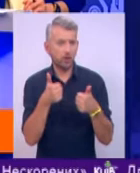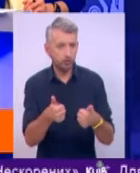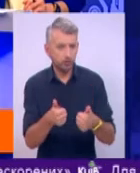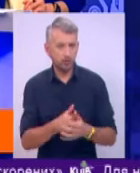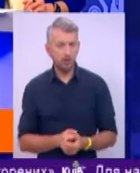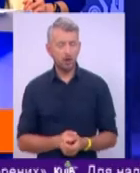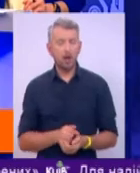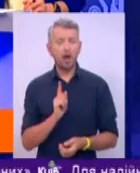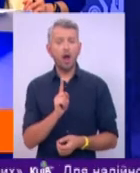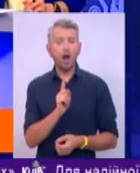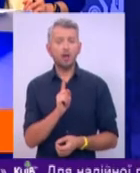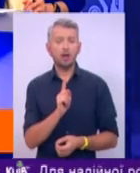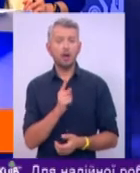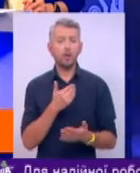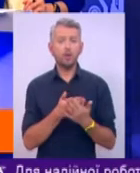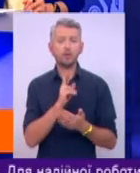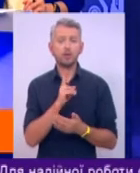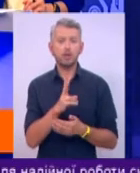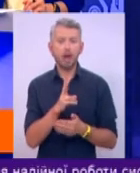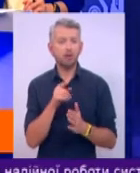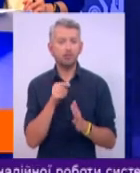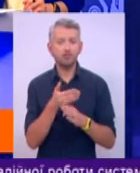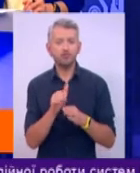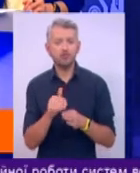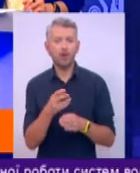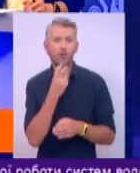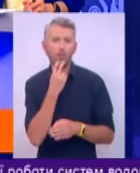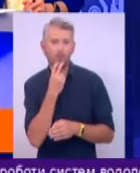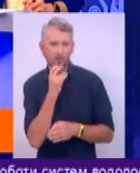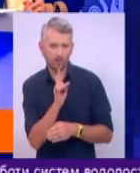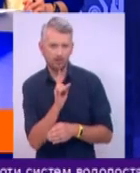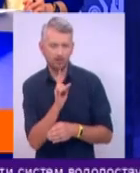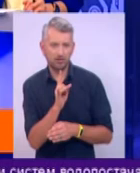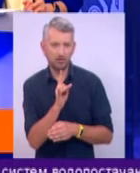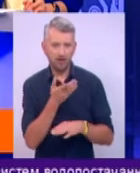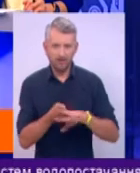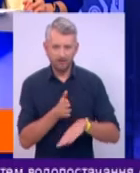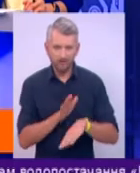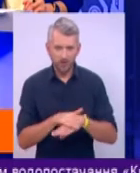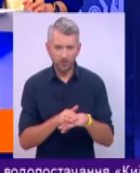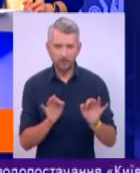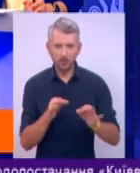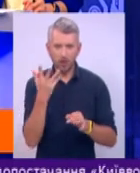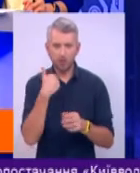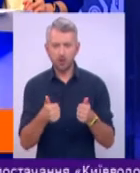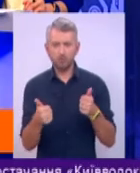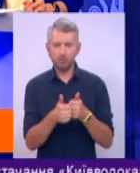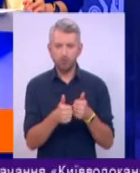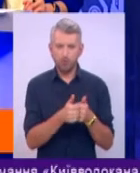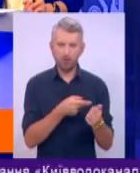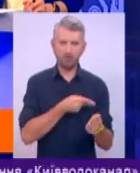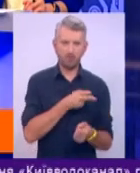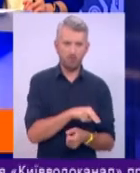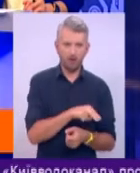от як складова гумору, я так взяв, важко, звичайно, коли поряд смерть і